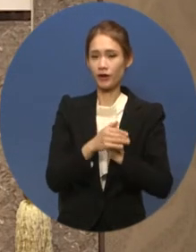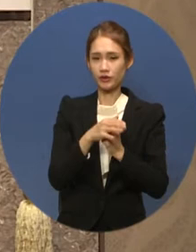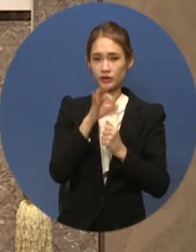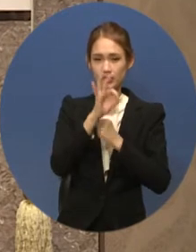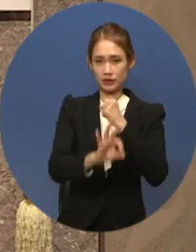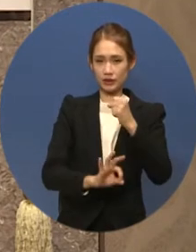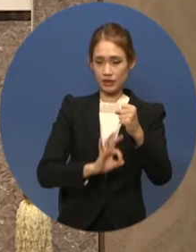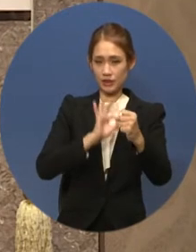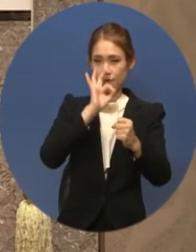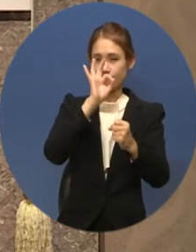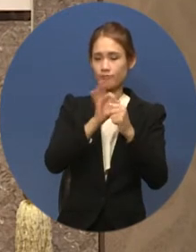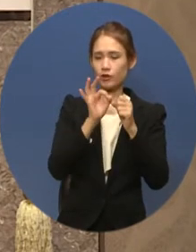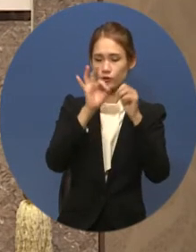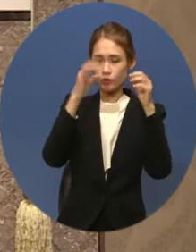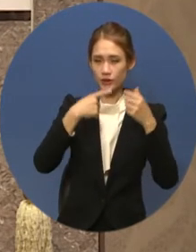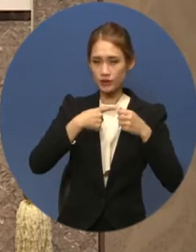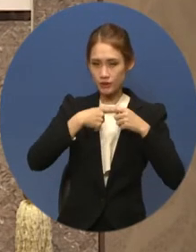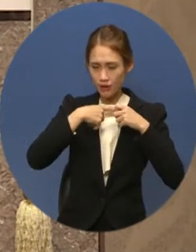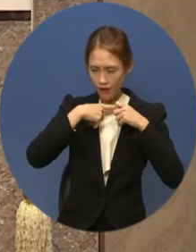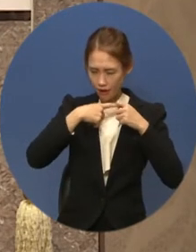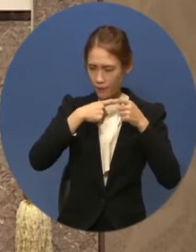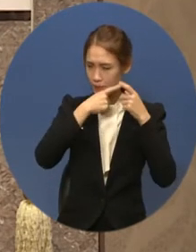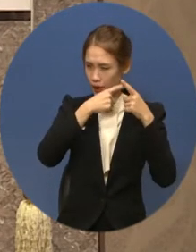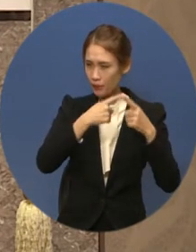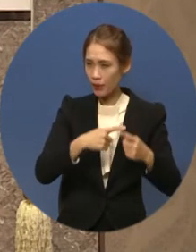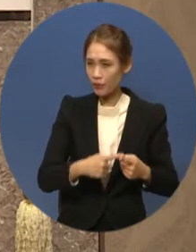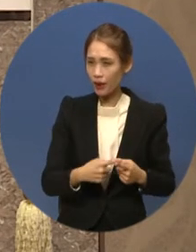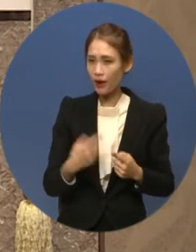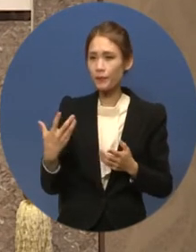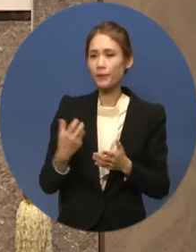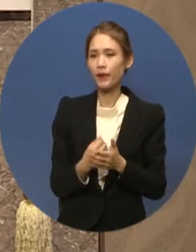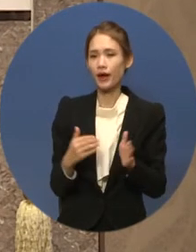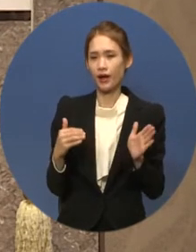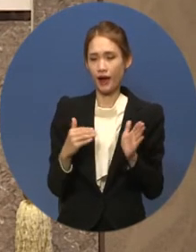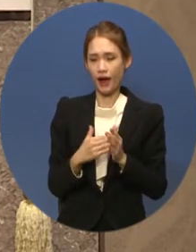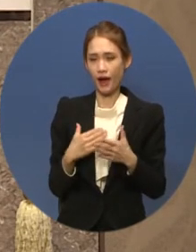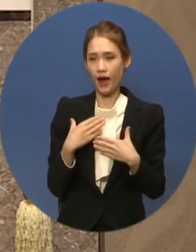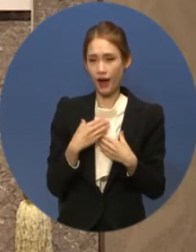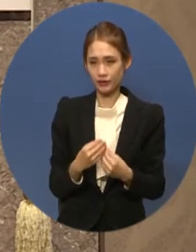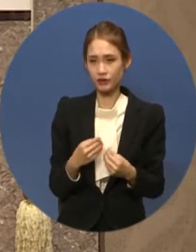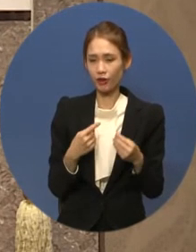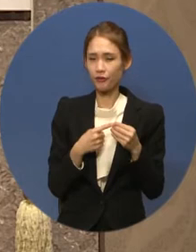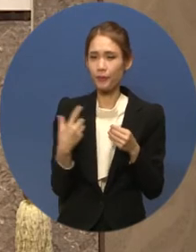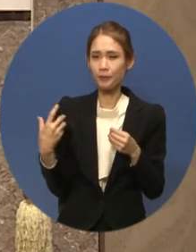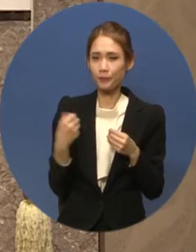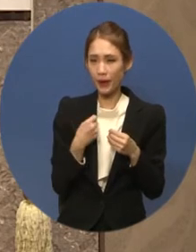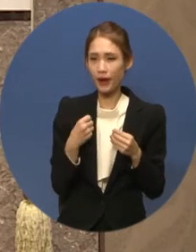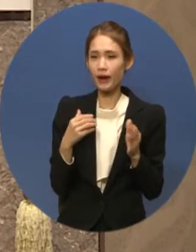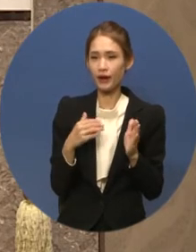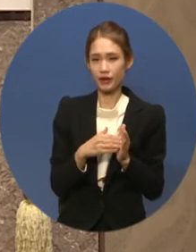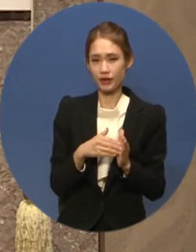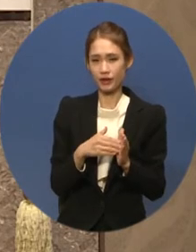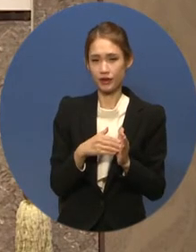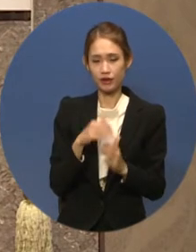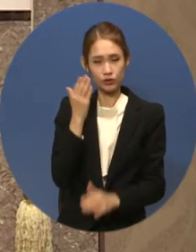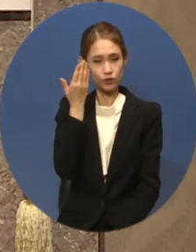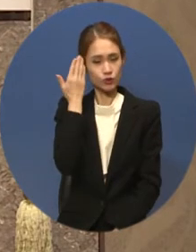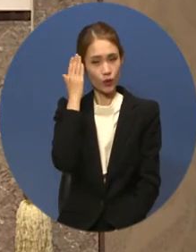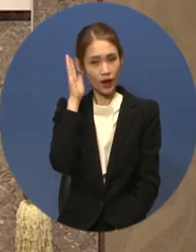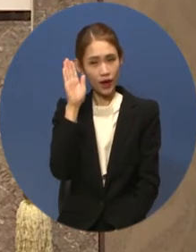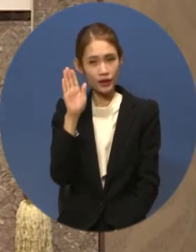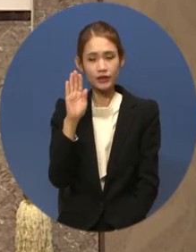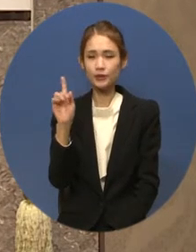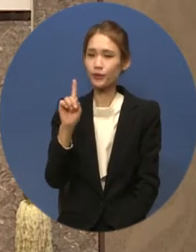장기요양기관 평가 최우수 등급을 10년간 받았구요 안전등급 또 최우수 등급을 받고 있습니다 최근에는